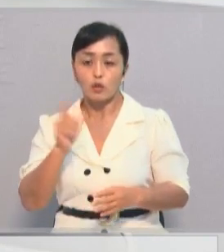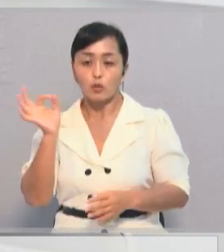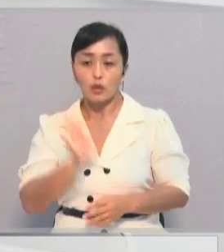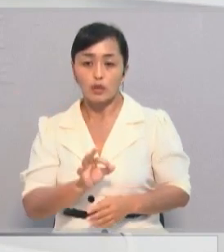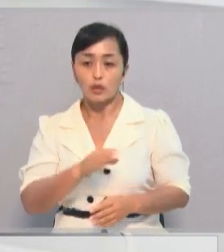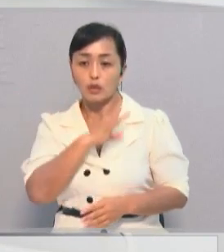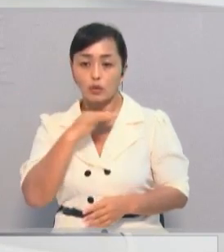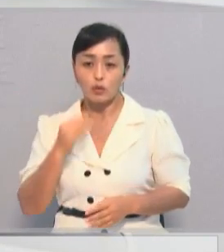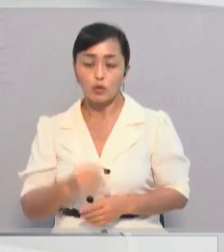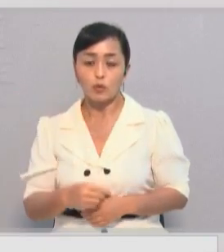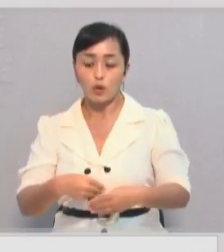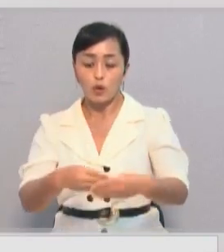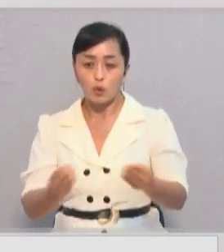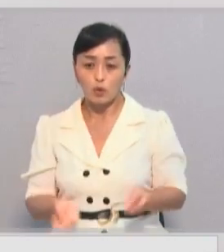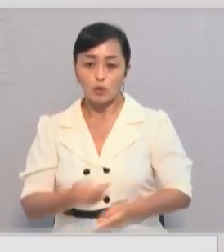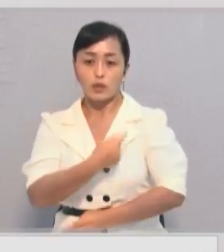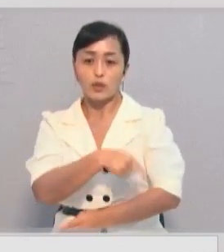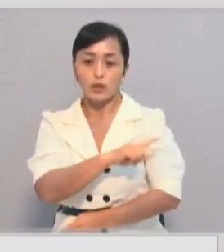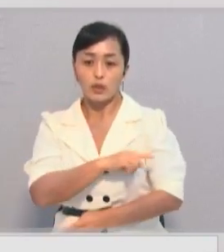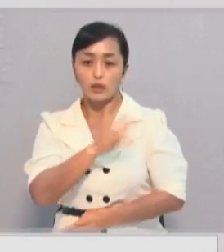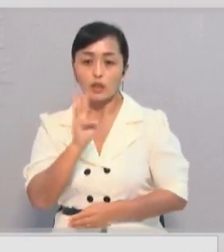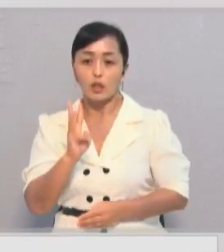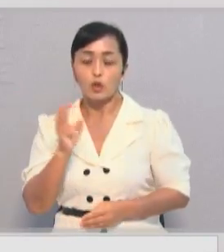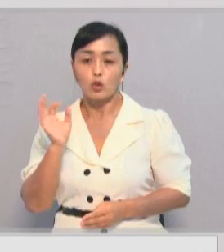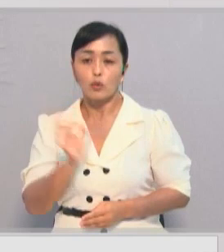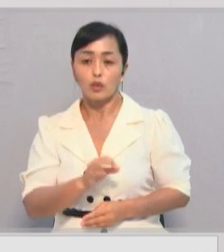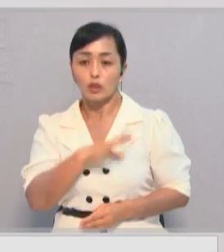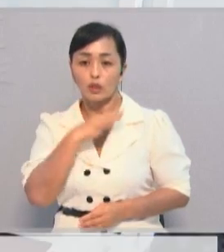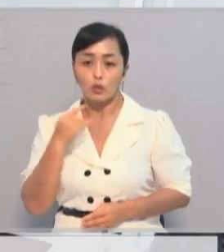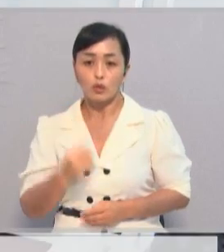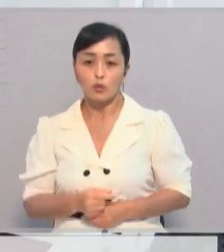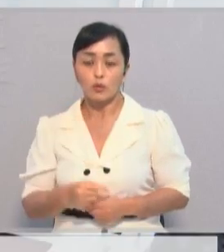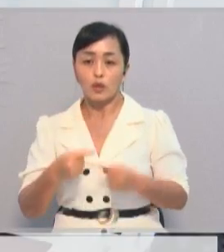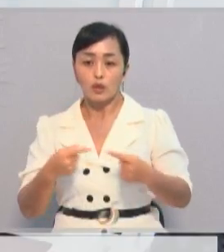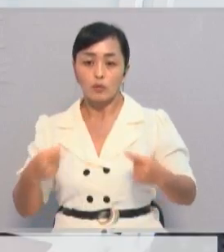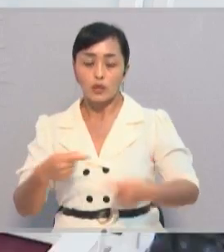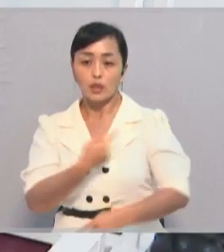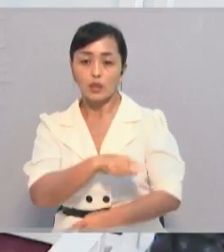астам. Отбасылық дәрігерлерге жүгіну саны 3 есеге, ал бейіндегі мамандарға жүгіну